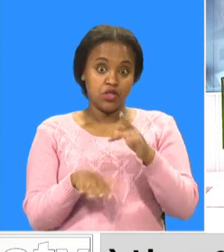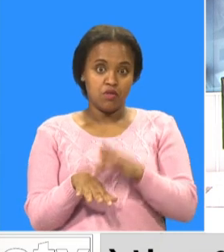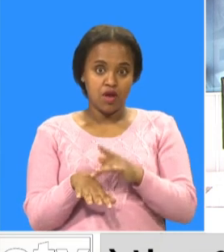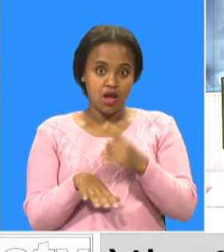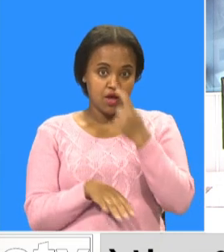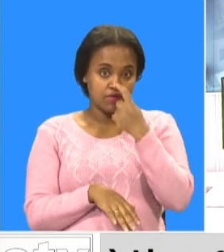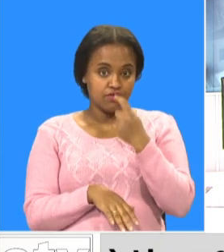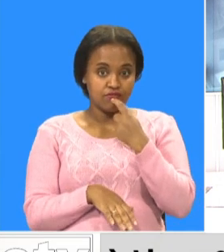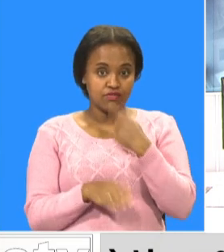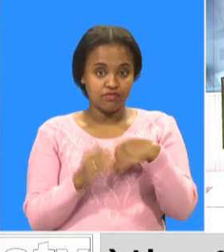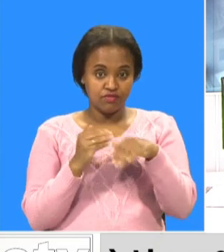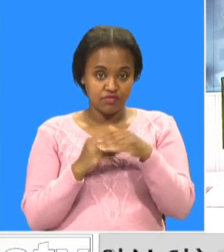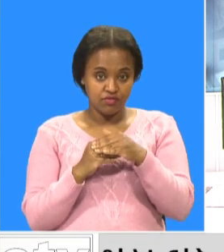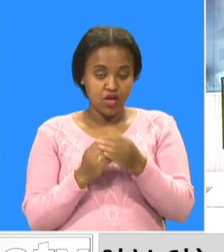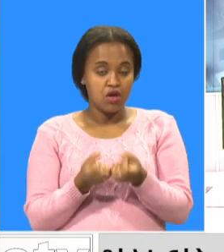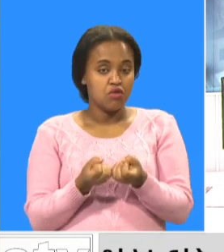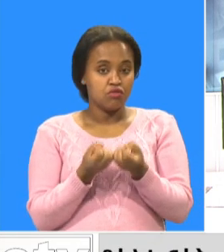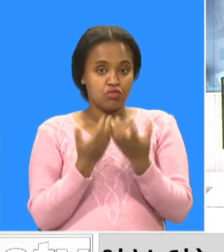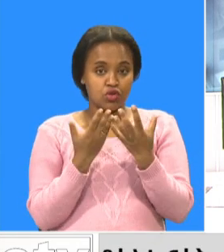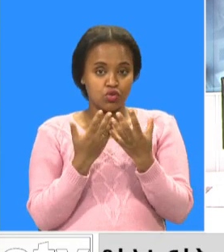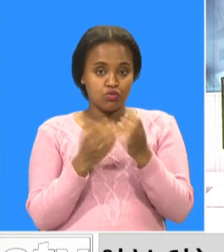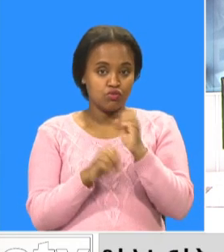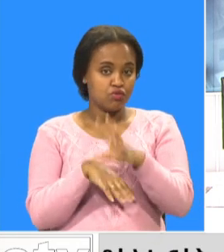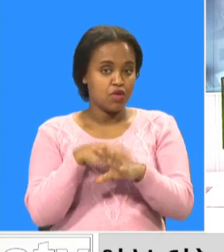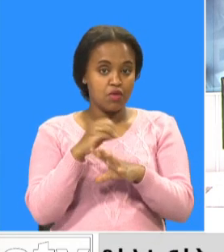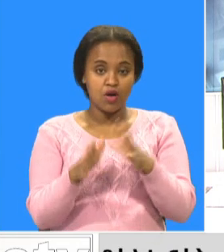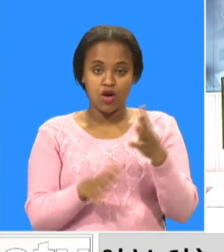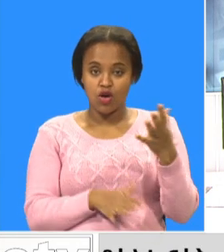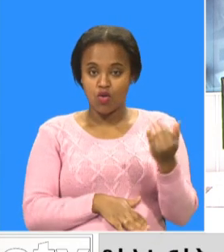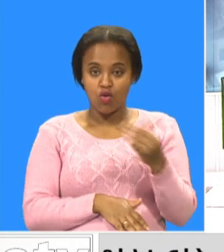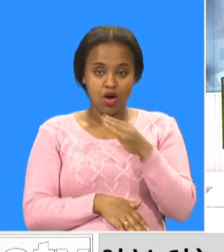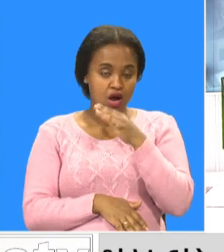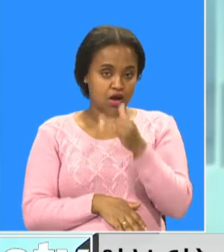አፍንጫ ጭንብል ብዙም የሚመከሩ አልነበሩም።